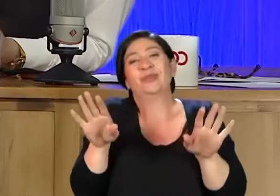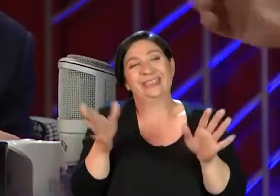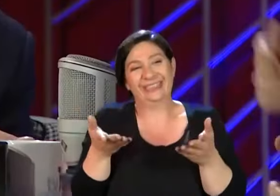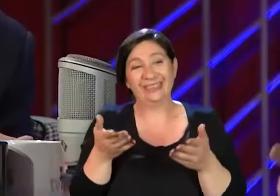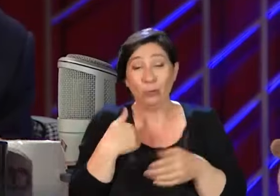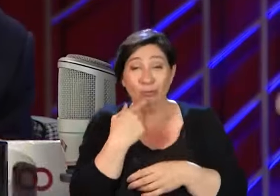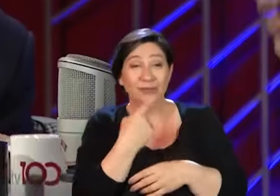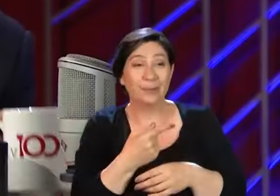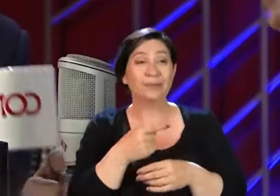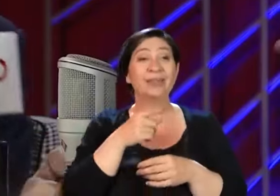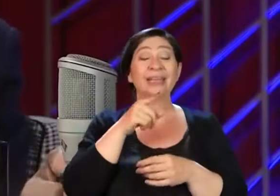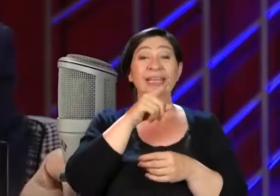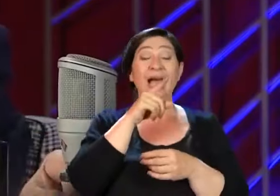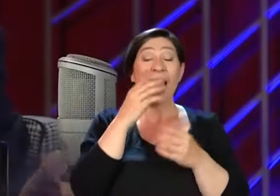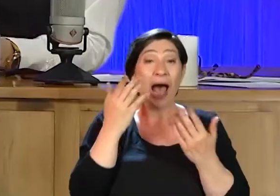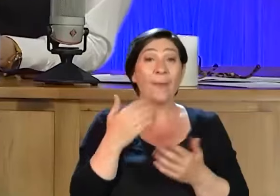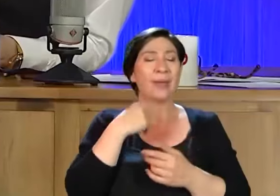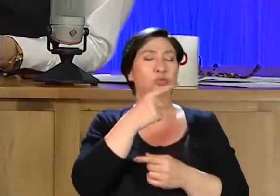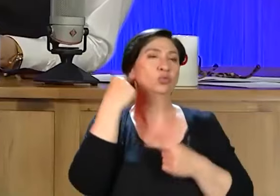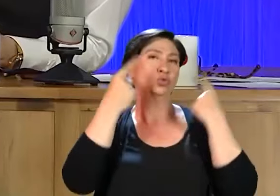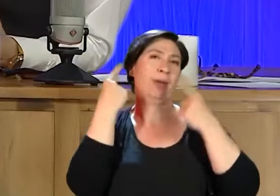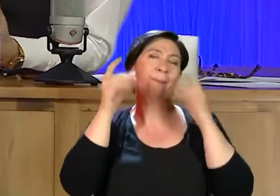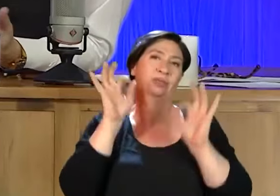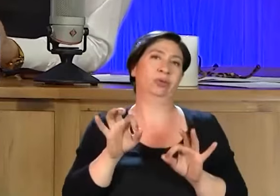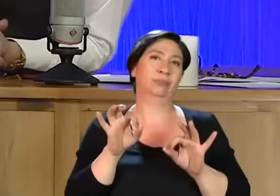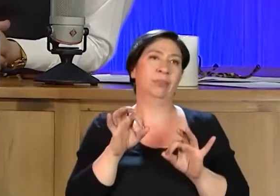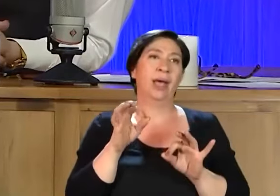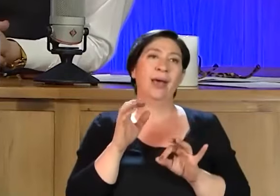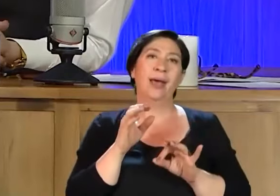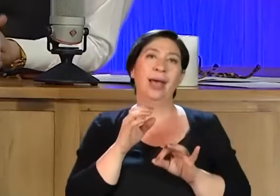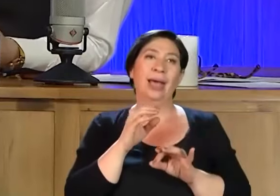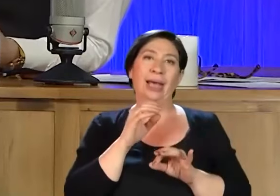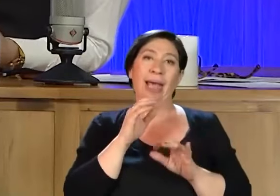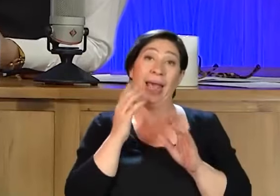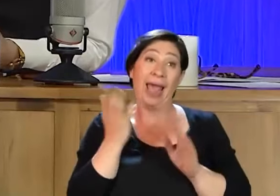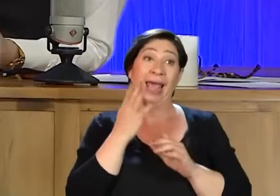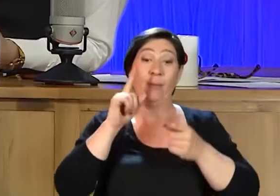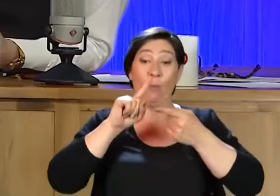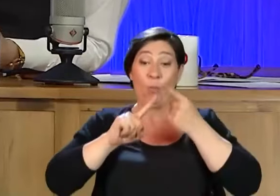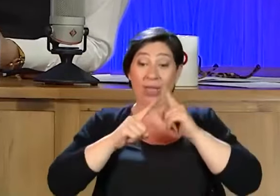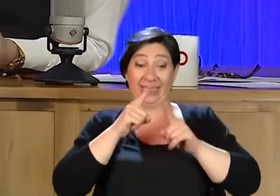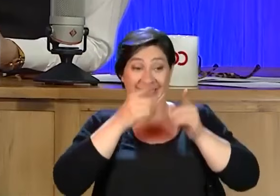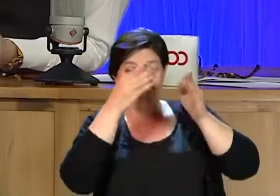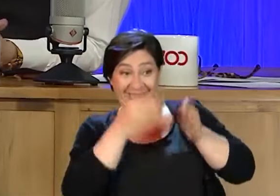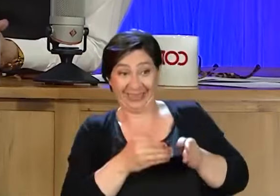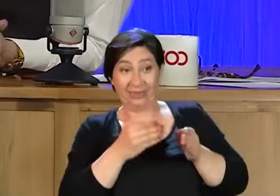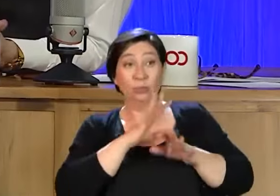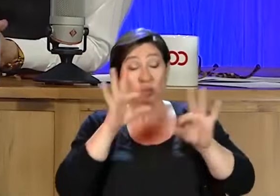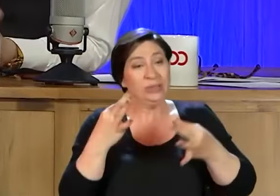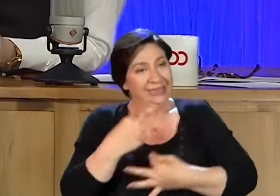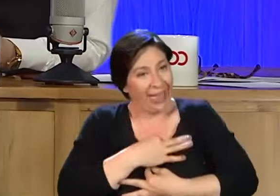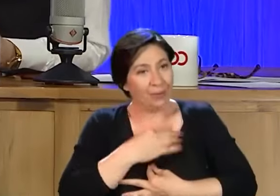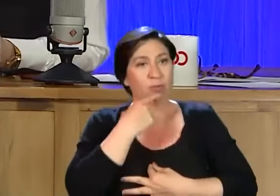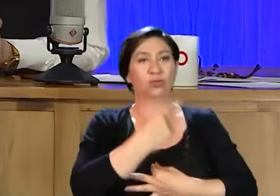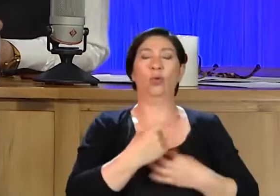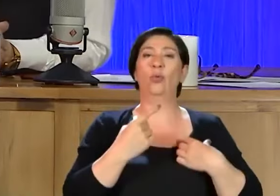bulamıyorlar. Evet, onu söyleyeceğim. Yani şimdi ama ben şunu düşünmeye başladım. Yani eğer tabii ki siyasi kimliğinize bütün saygımla